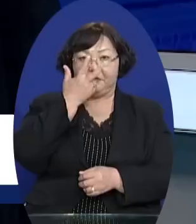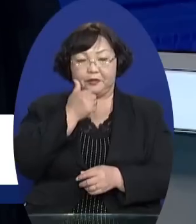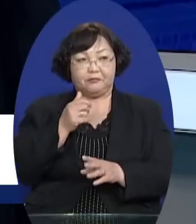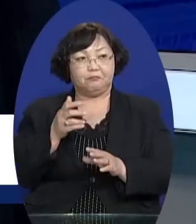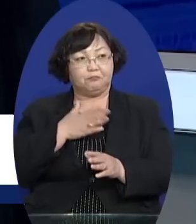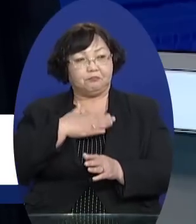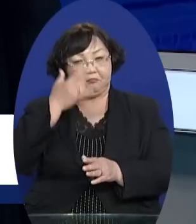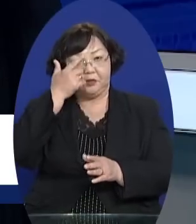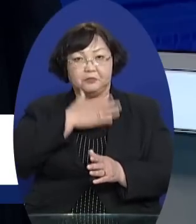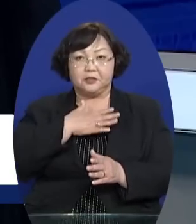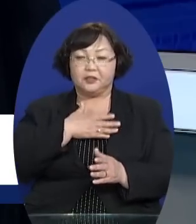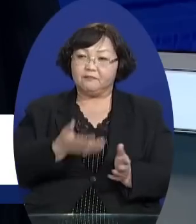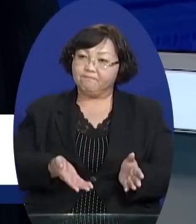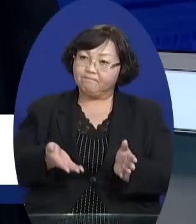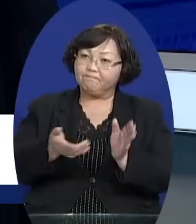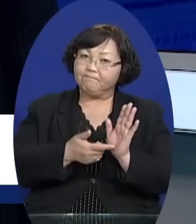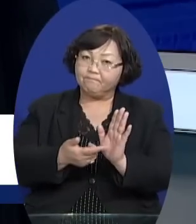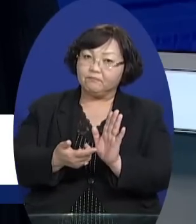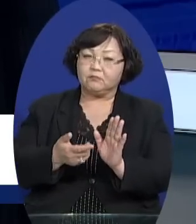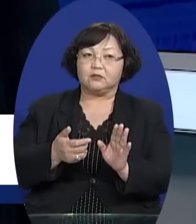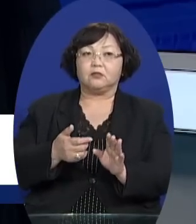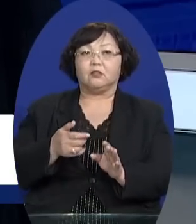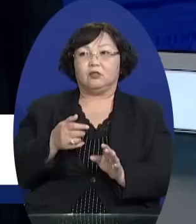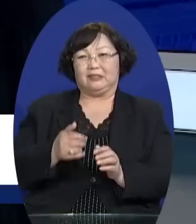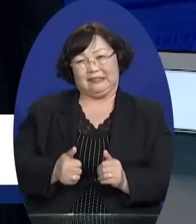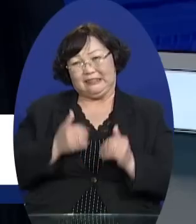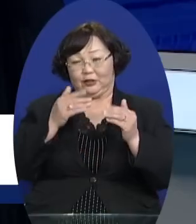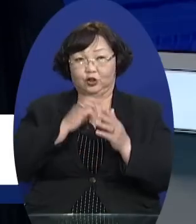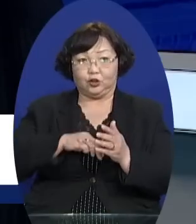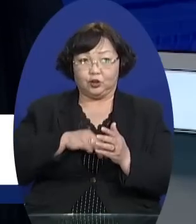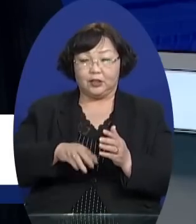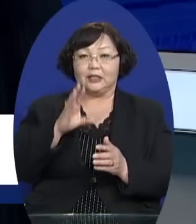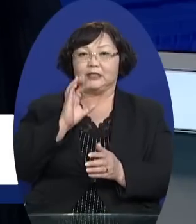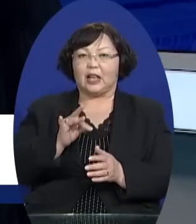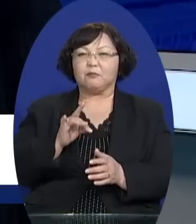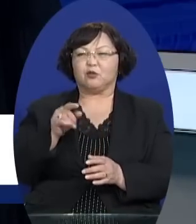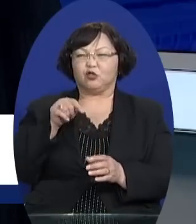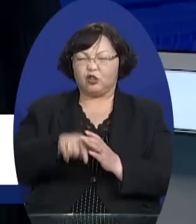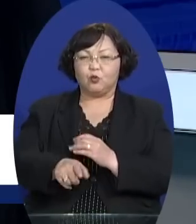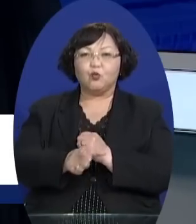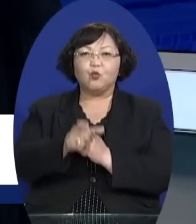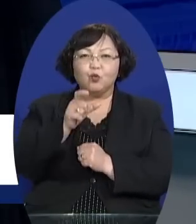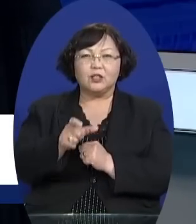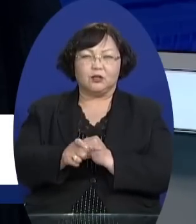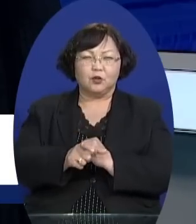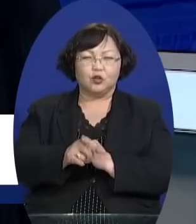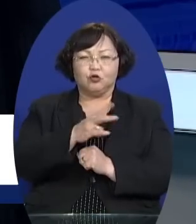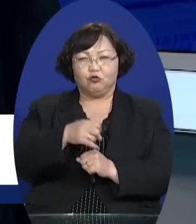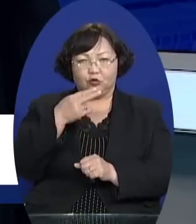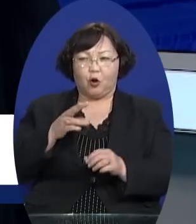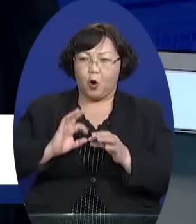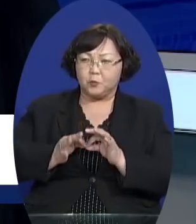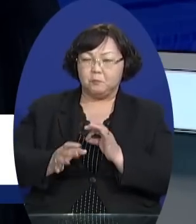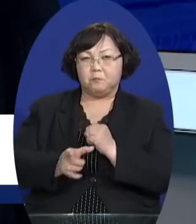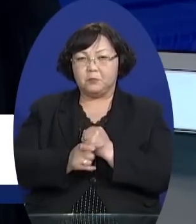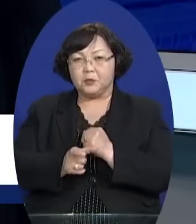салбарыг хөгжүүлэхэд салбарын хүний нөөц чухал ач холбогдолтой. Тиймээс аялжуулалтын салбарт ажиллаж байгаа хөтөч орчуулагч зэрэг мэрэгжилтэн бүр